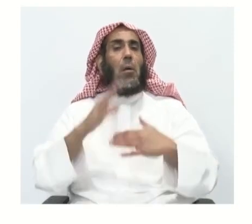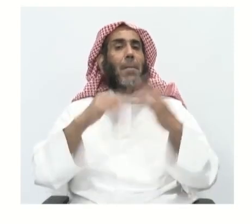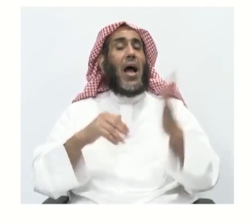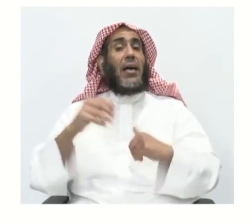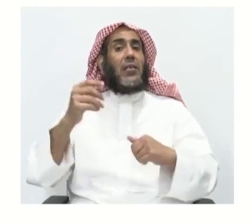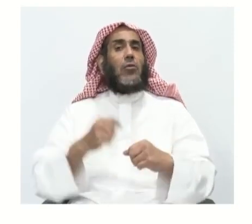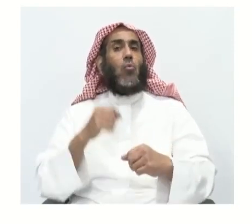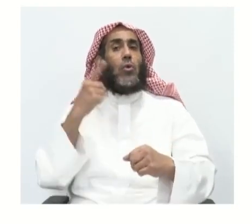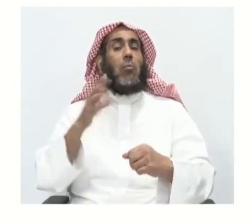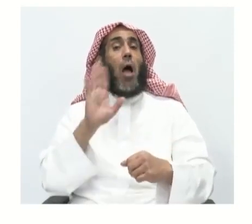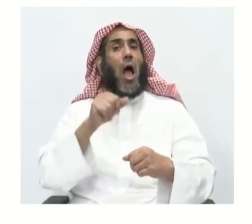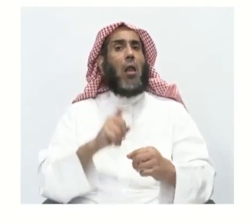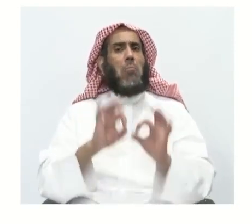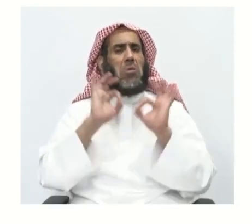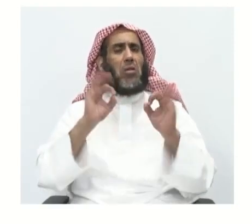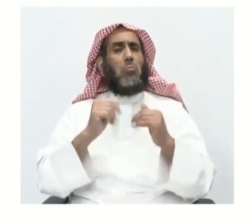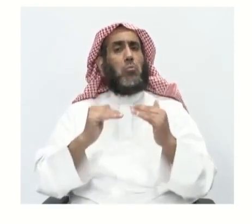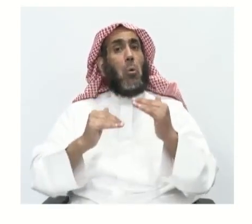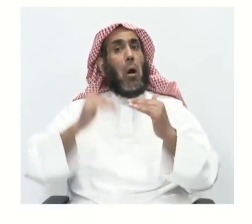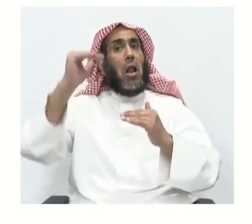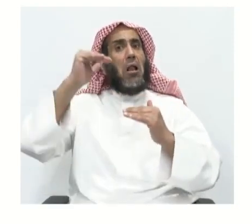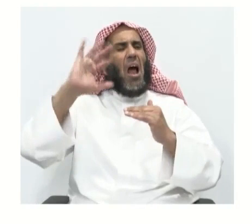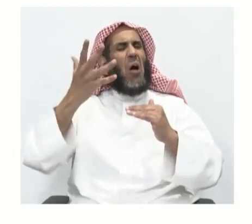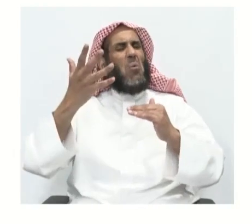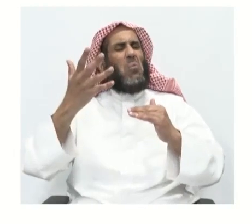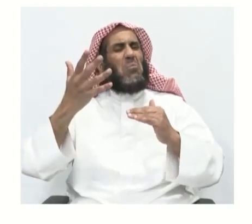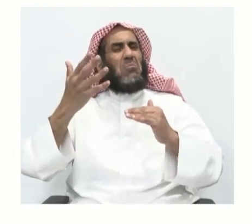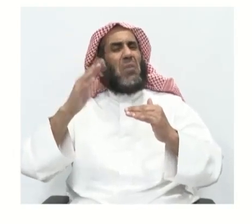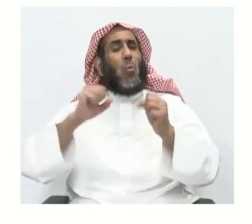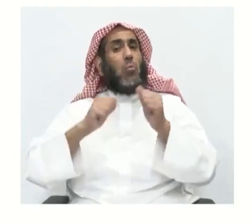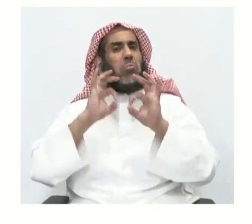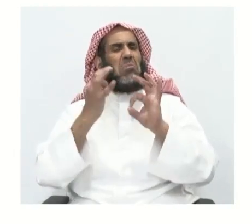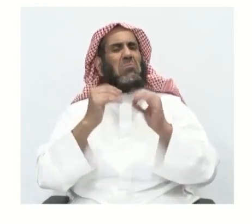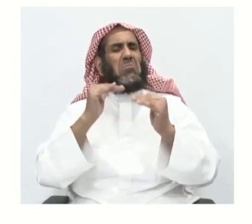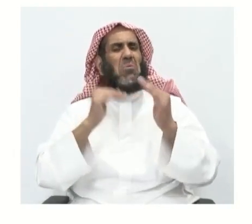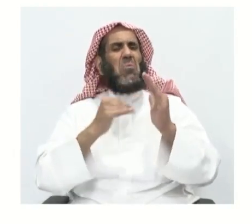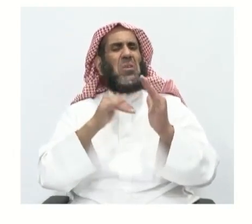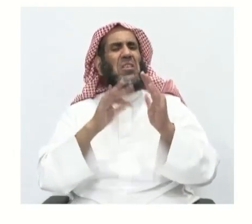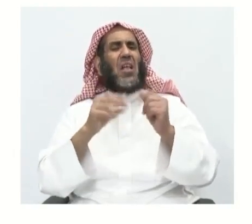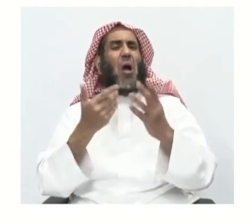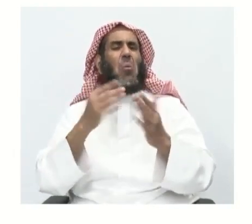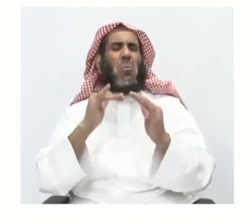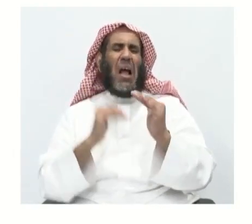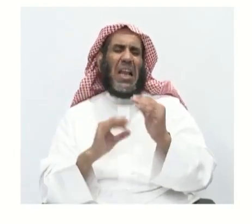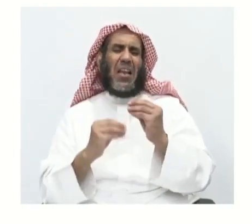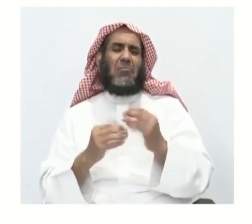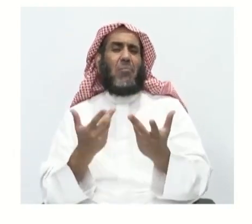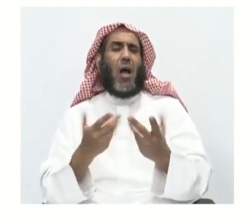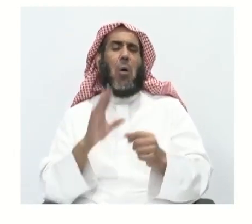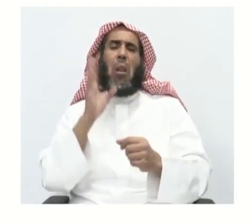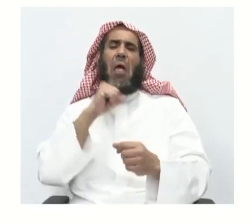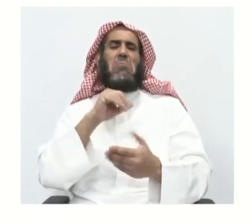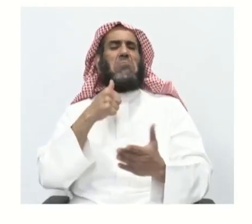الوحده هل اتقنت بمستوى عال ام اتقنت مستوى متوسط ام انك اتقنت قليلا ام لم